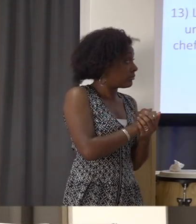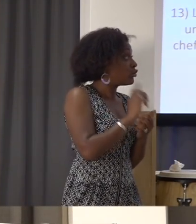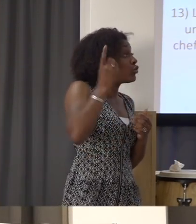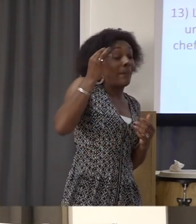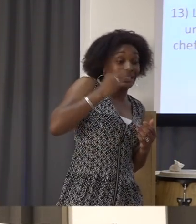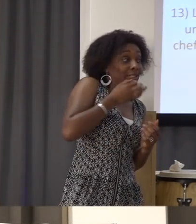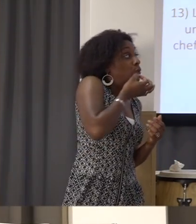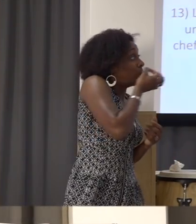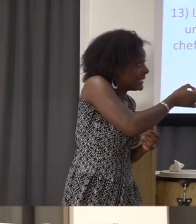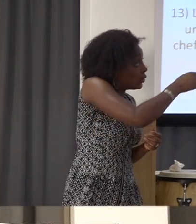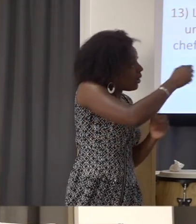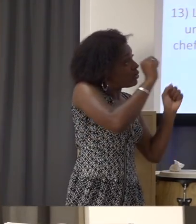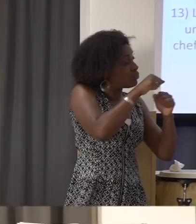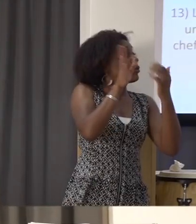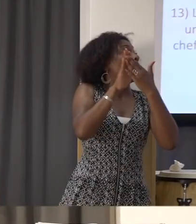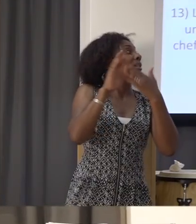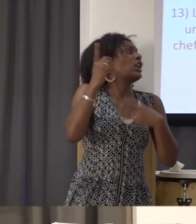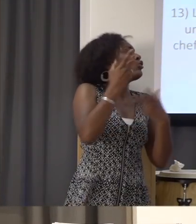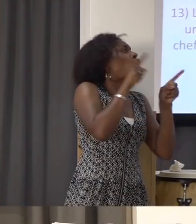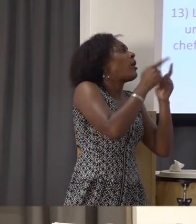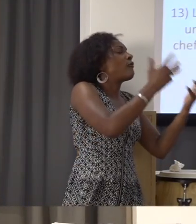Ben, à sa place, moi, je vais sauter de joie.